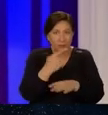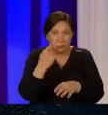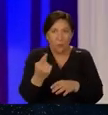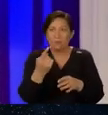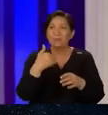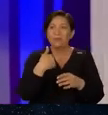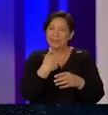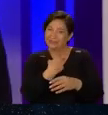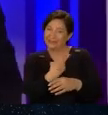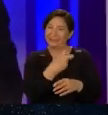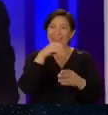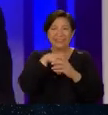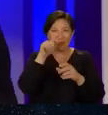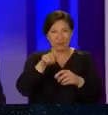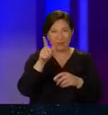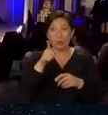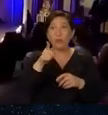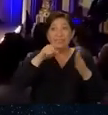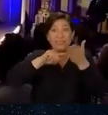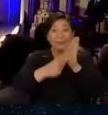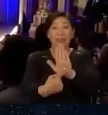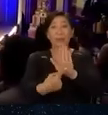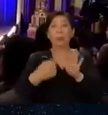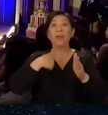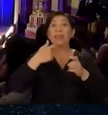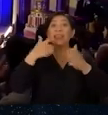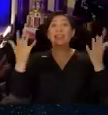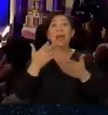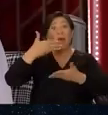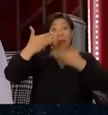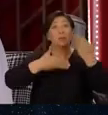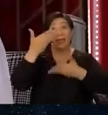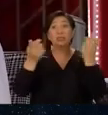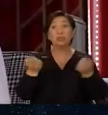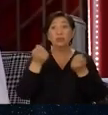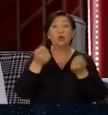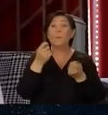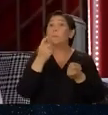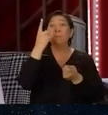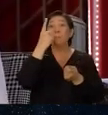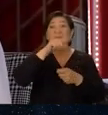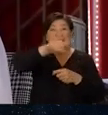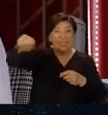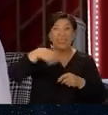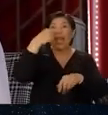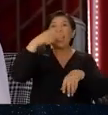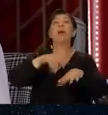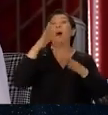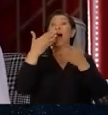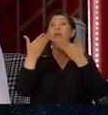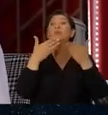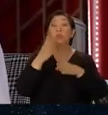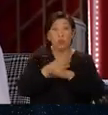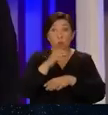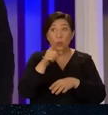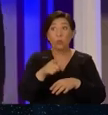bunu yudumlamak için yapmış bu ispatlanmış Ben yıllardır bunu anlatmaya çalışalım bir Allah'ın kulu anlatamadım